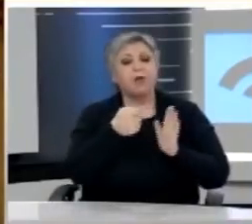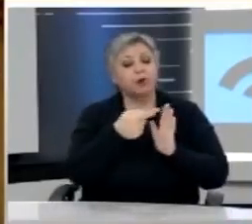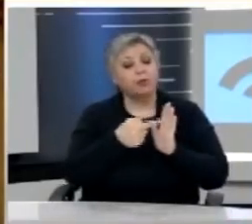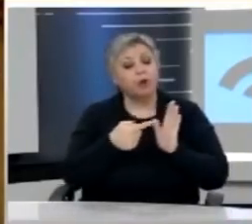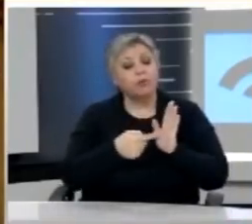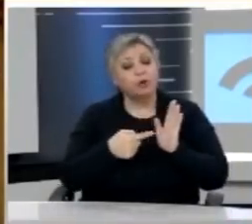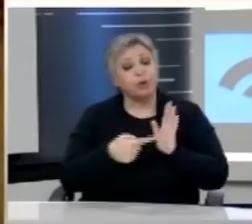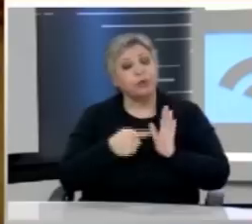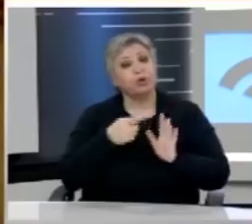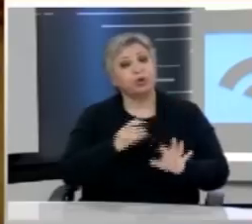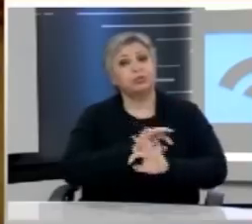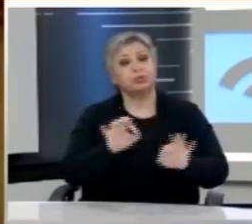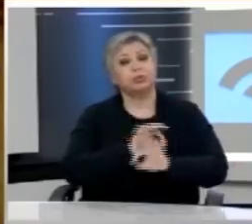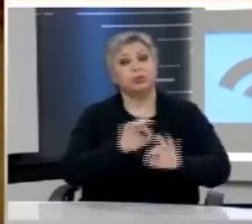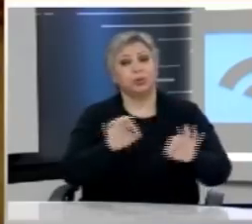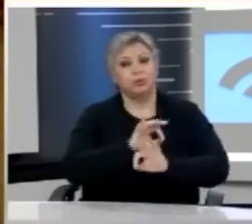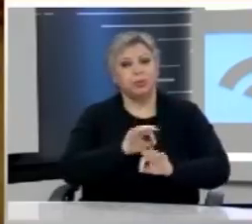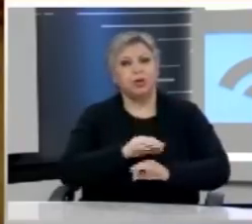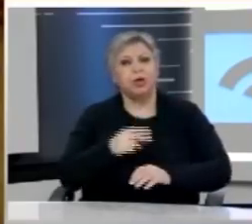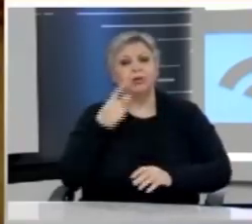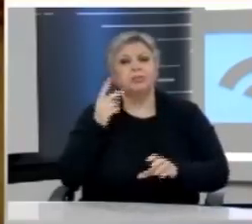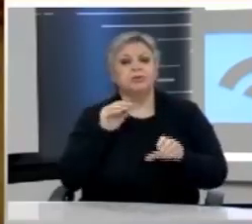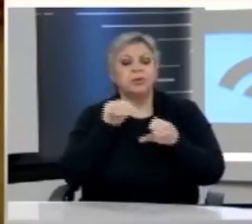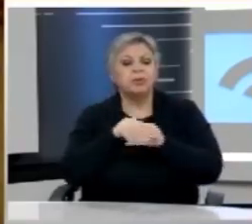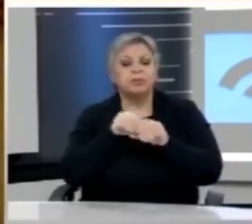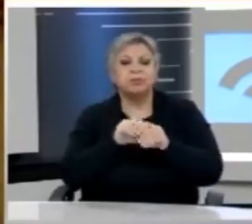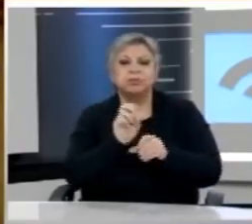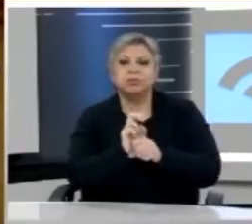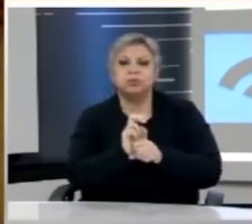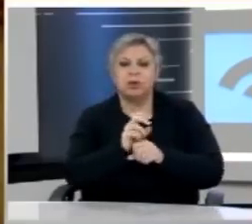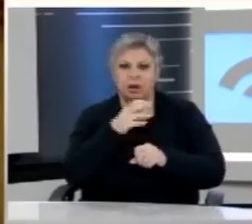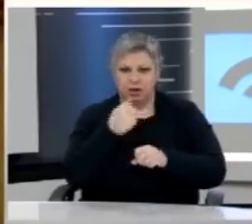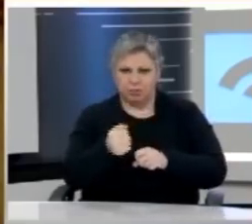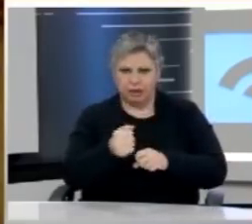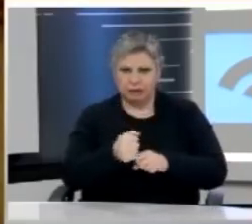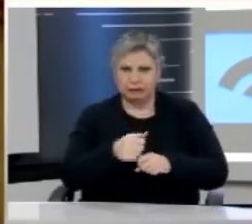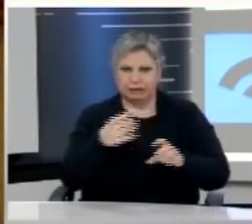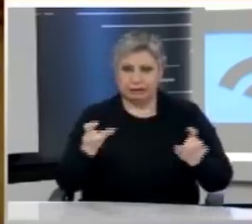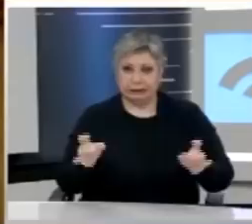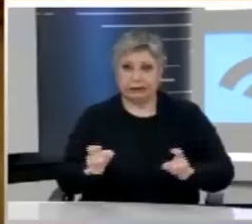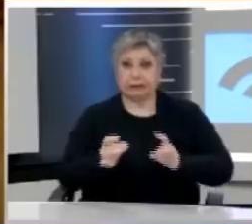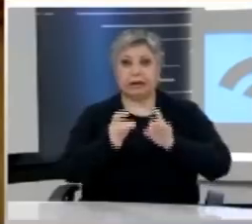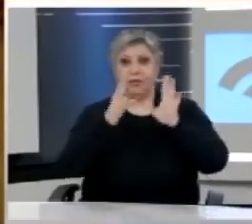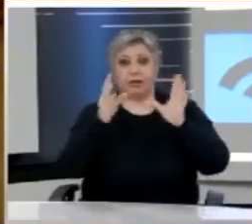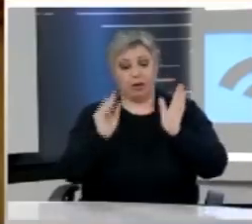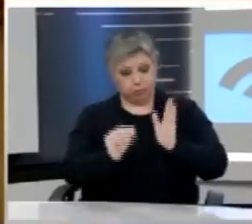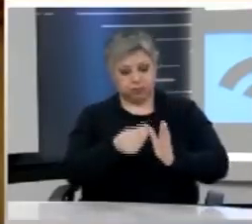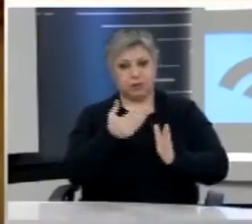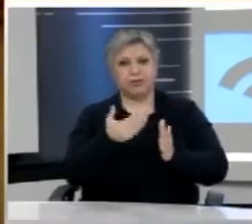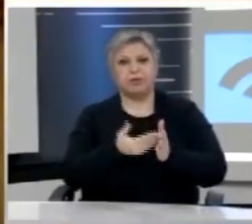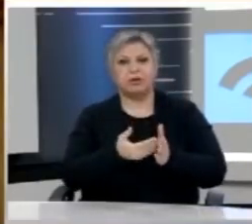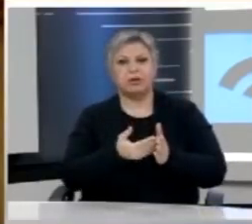η αύξηση των πρωτογενών πλεονεσμάτων δεν έπεσε από τον ουρανό. Η βελτίωση της